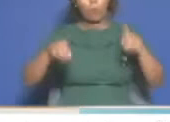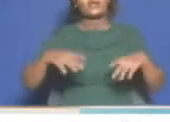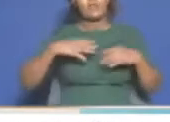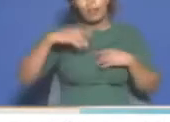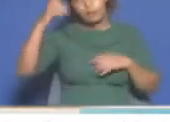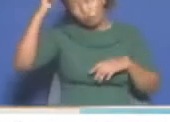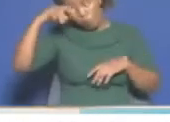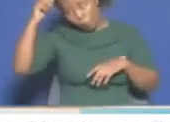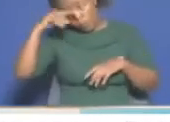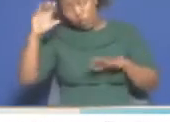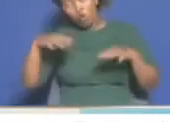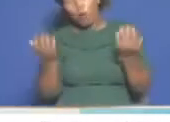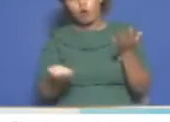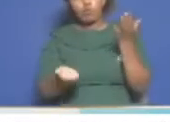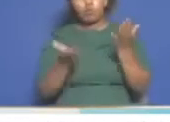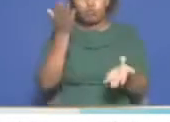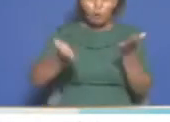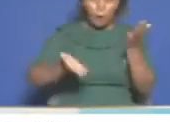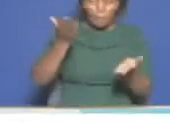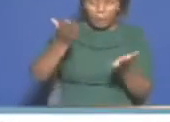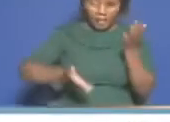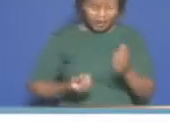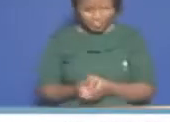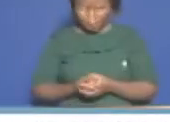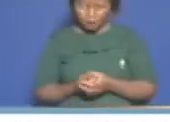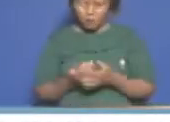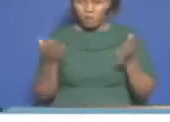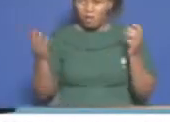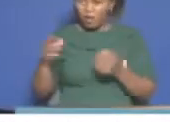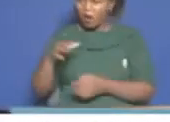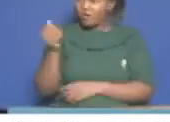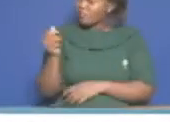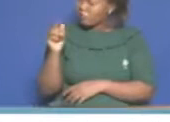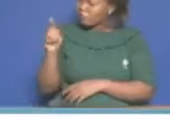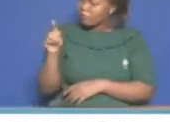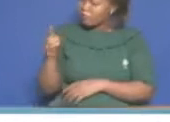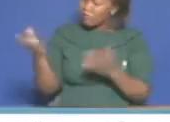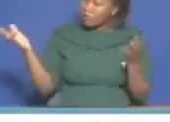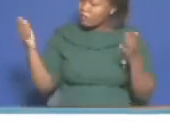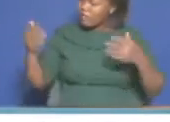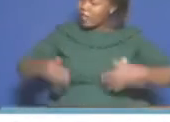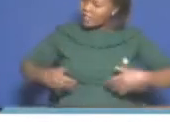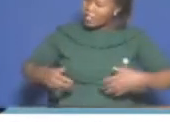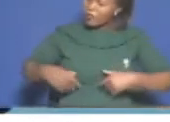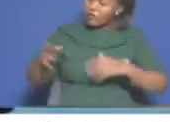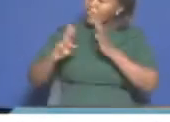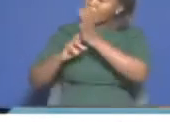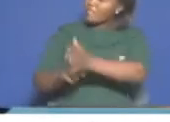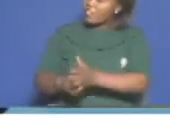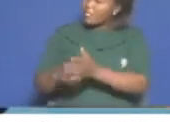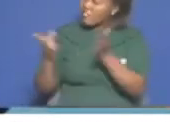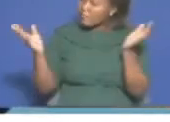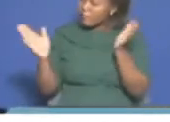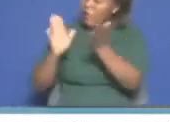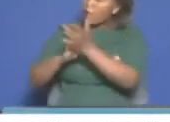ya kubalance hii mambo ya decision making. Joel Kweyu, kama mwanaharakati wa vijana, kuna hilo pendekezo la IBC